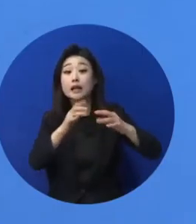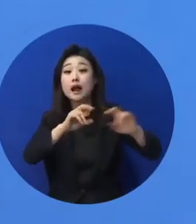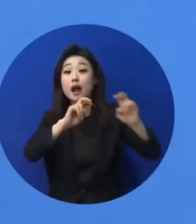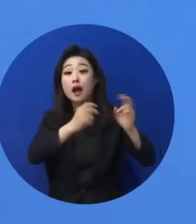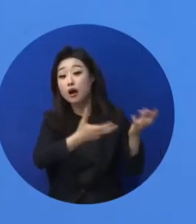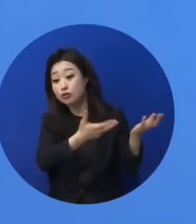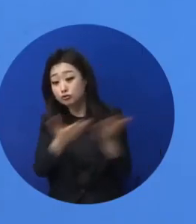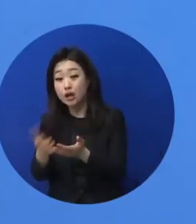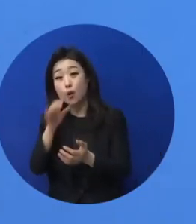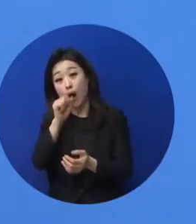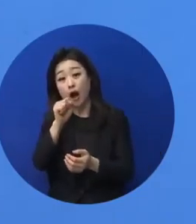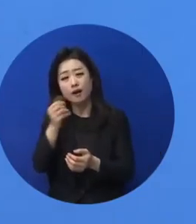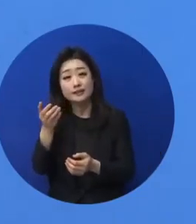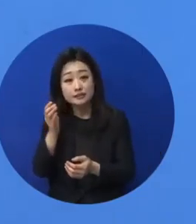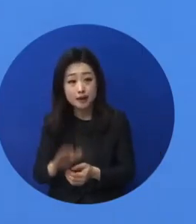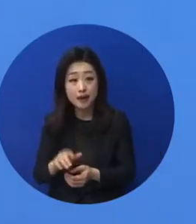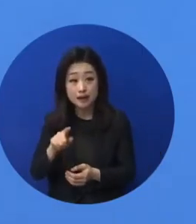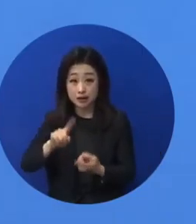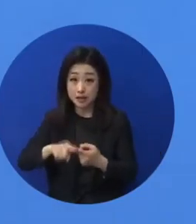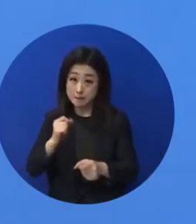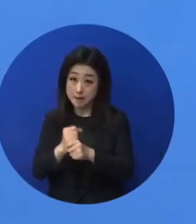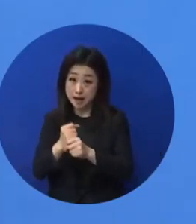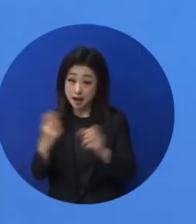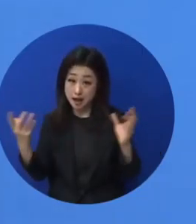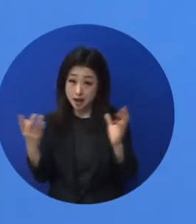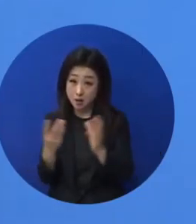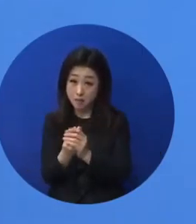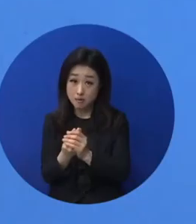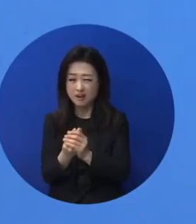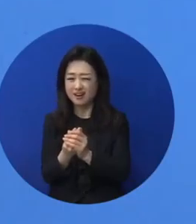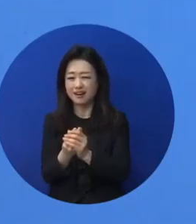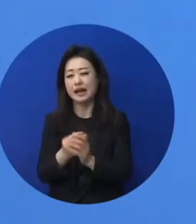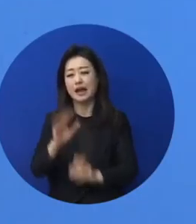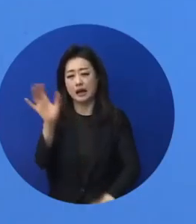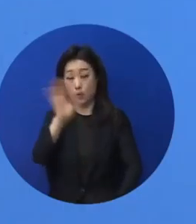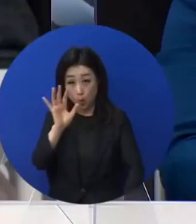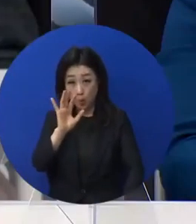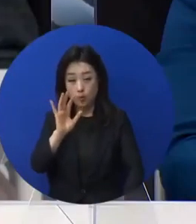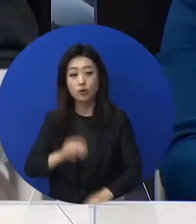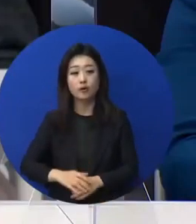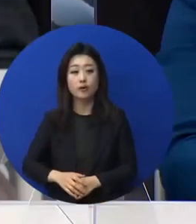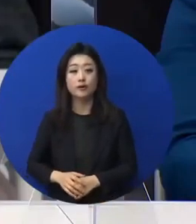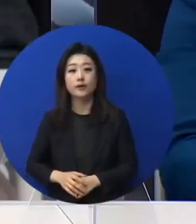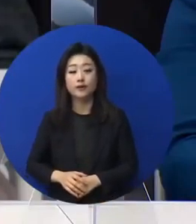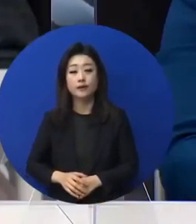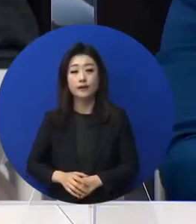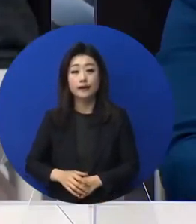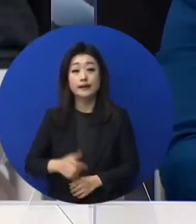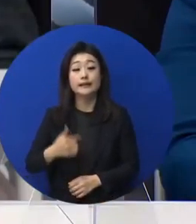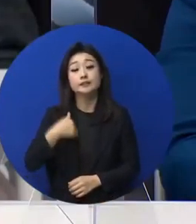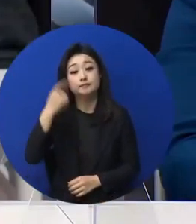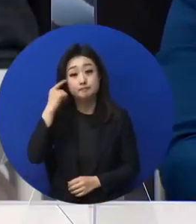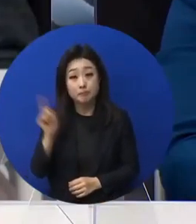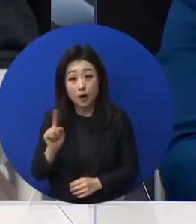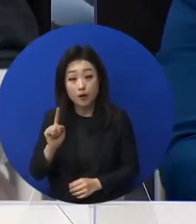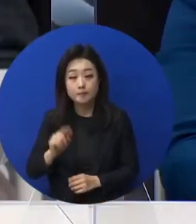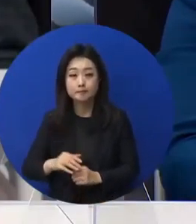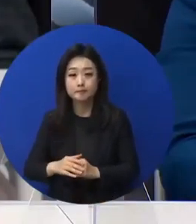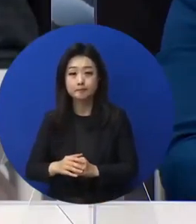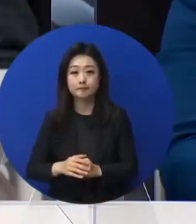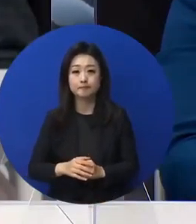좋습니다. 그냥 그런 것만 갖춰지면 옵니까? 아닙니다. 저는 그렇게 생각하지를 않습니다. 기본적으로